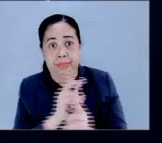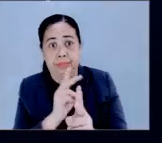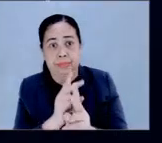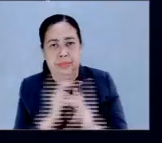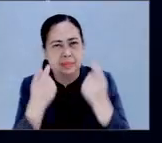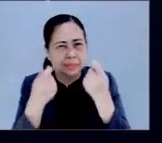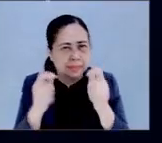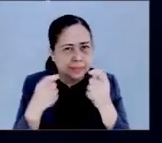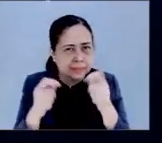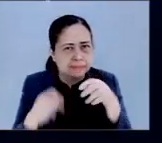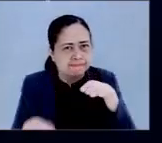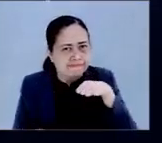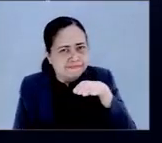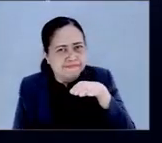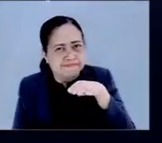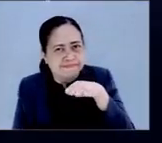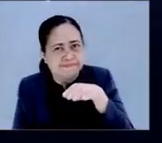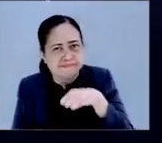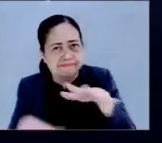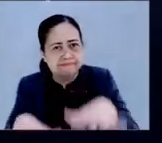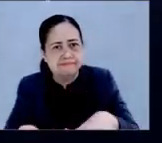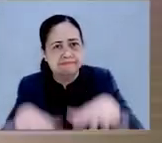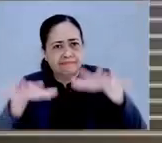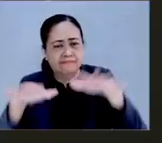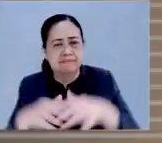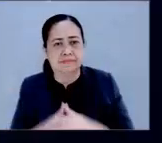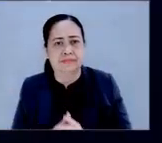pang suungin ang matinding baha.